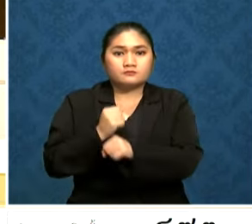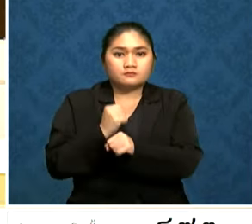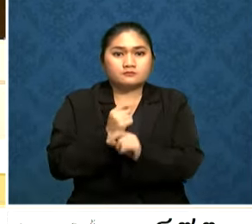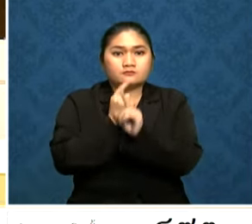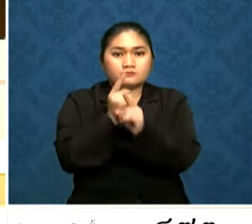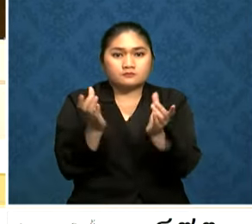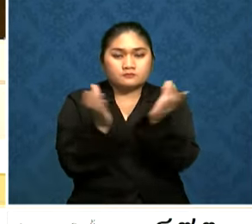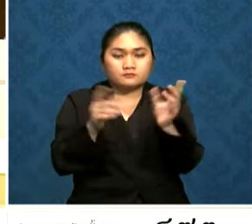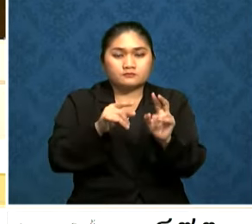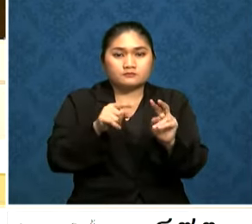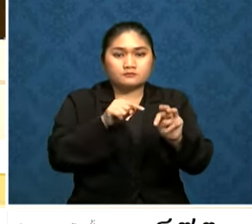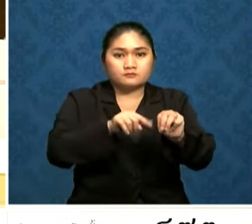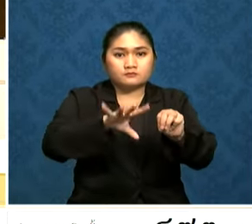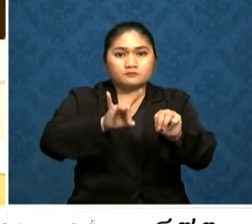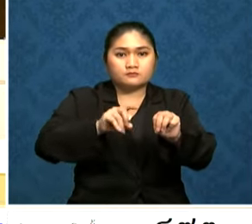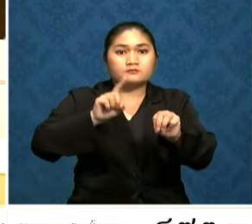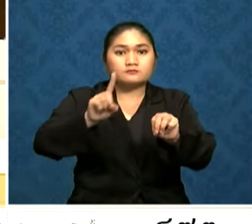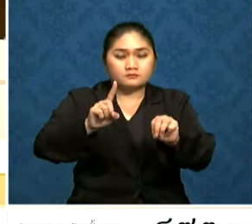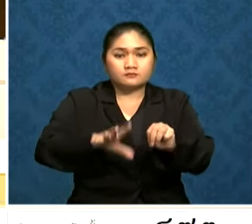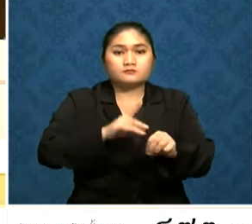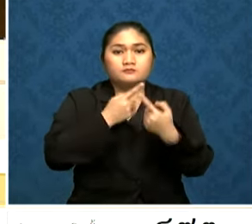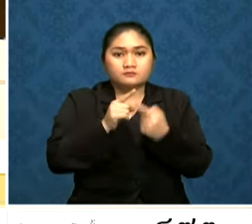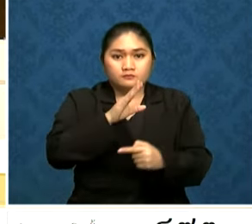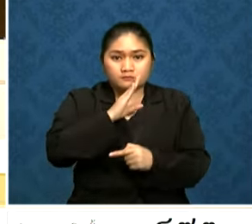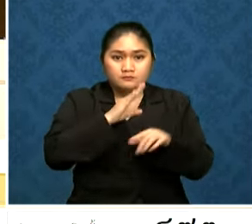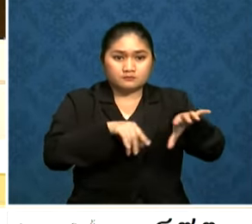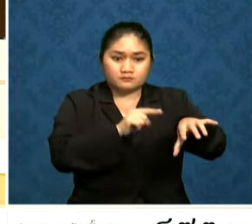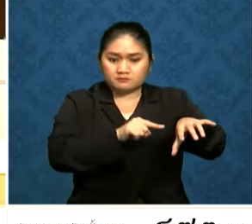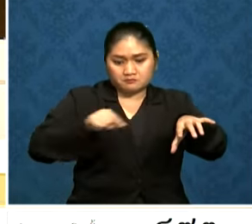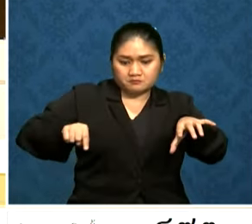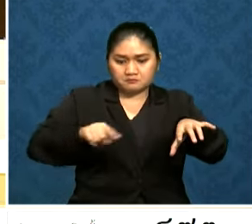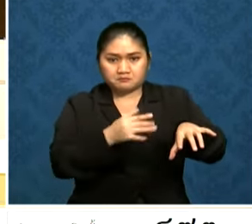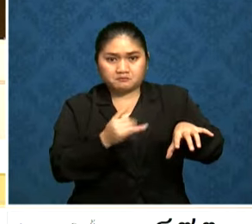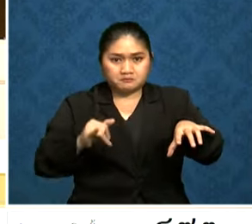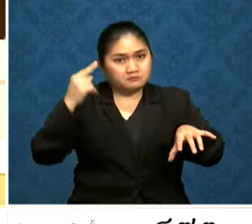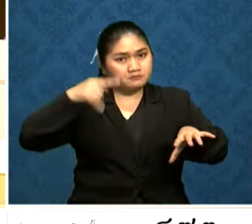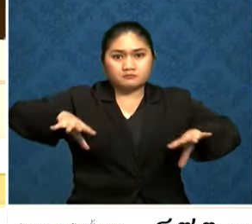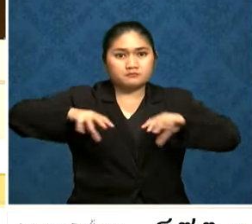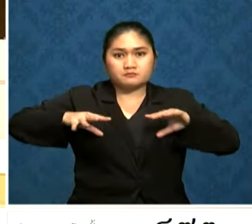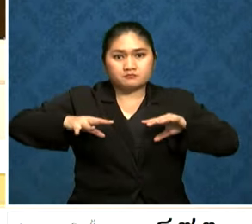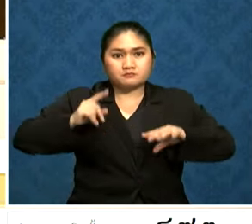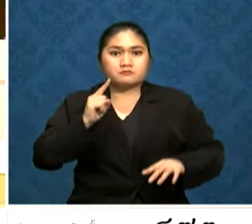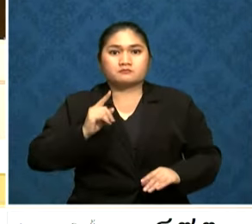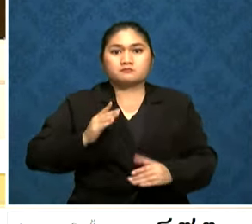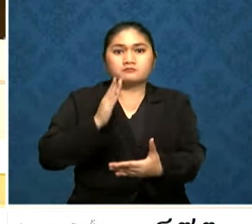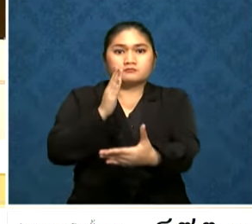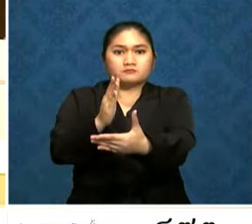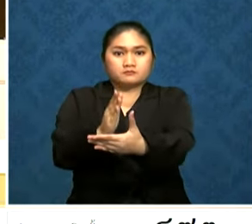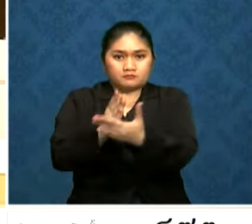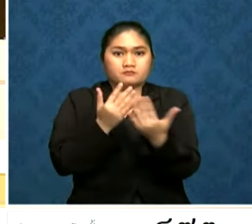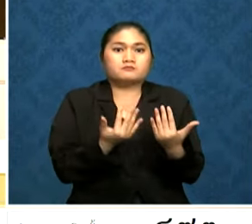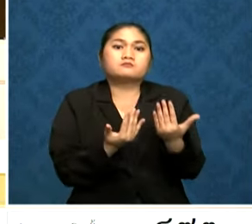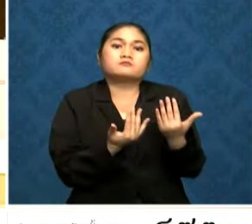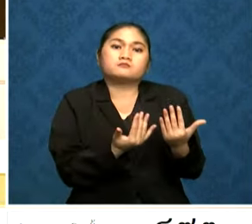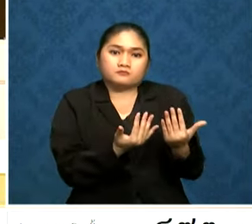รฐมนูมาตา 81 นะครับแต่ถ้าหากวาสภาใดสภาหนึไม่เห็ชอบด้วยให้ยับยังร่างพัมัหยัไ้ก่อน